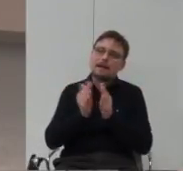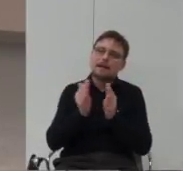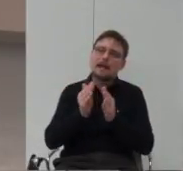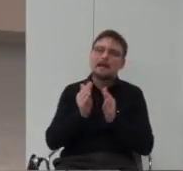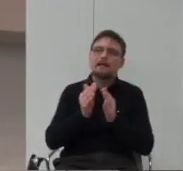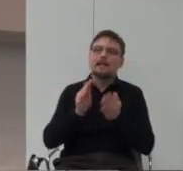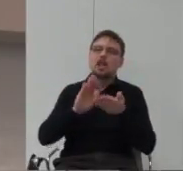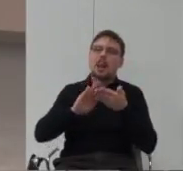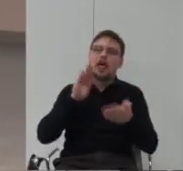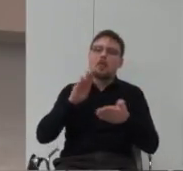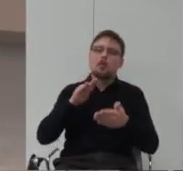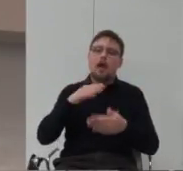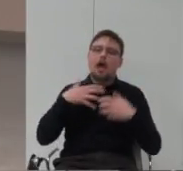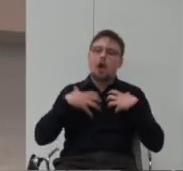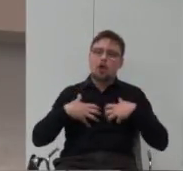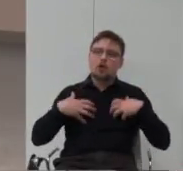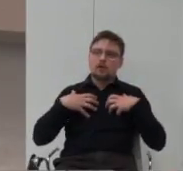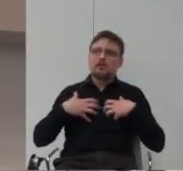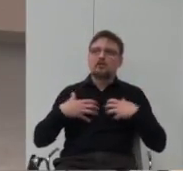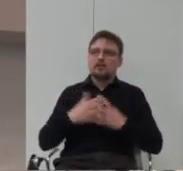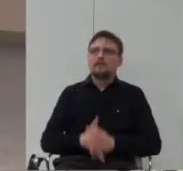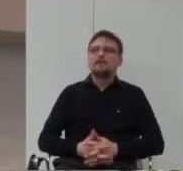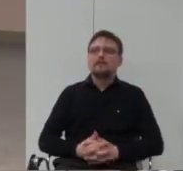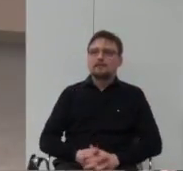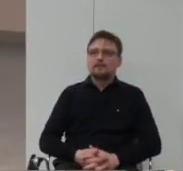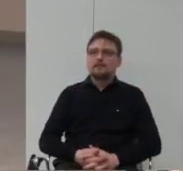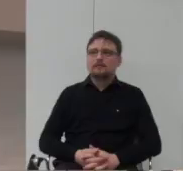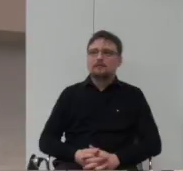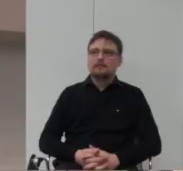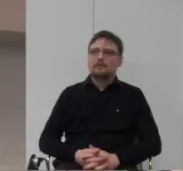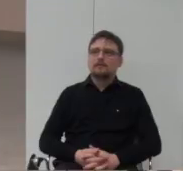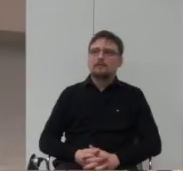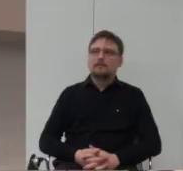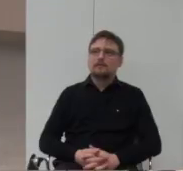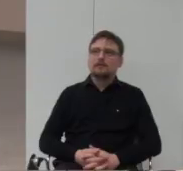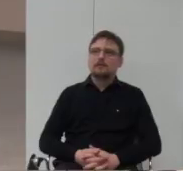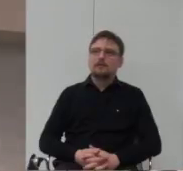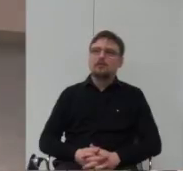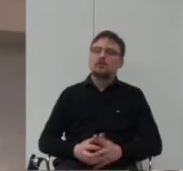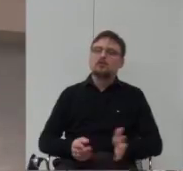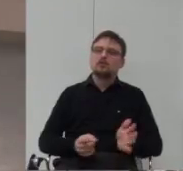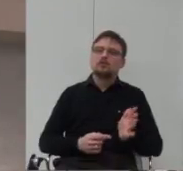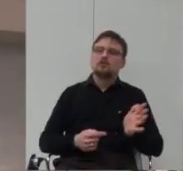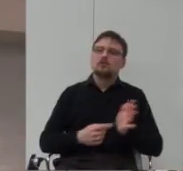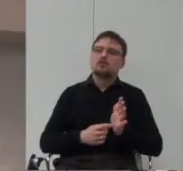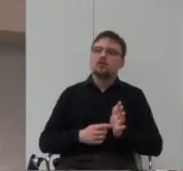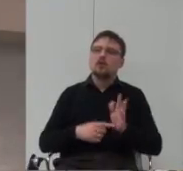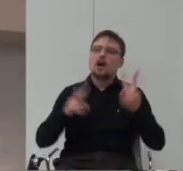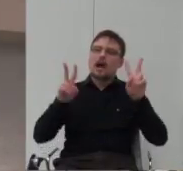czy domu. No i minimalizację śladu ekologicznego.